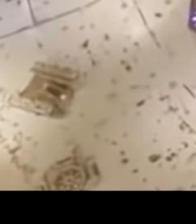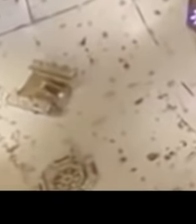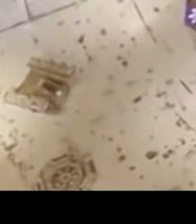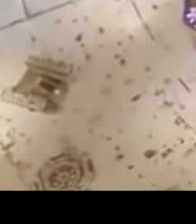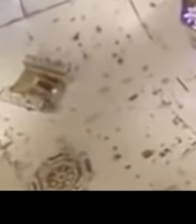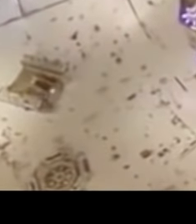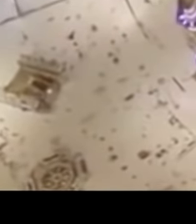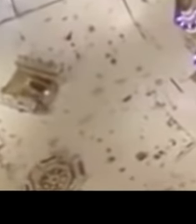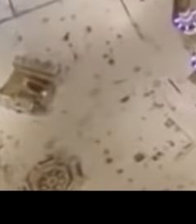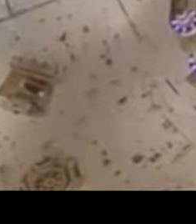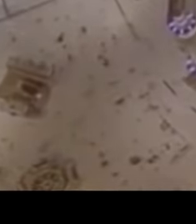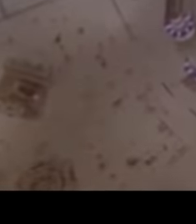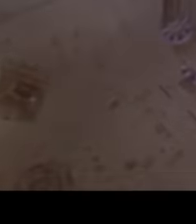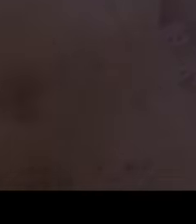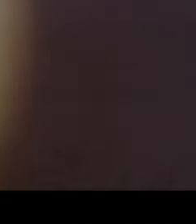يا